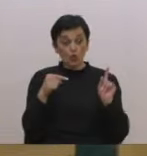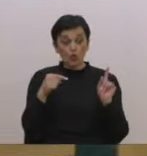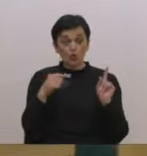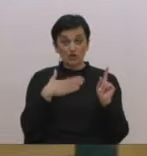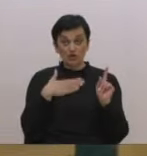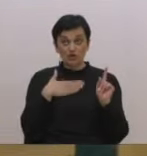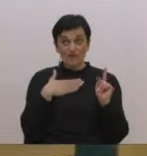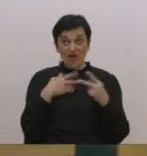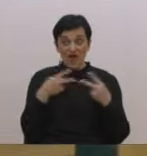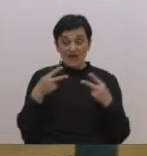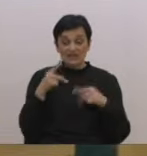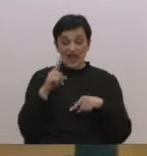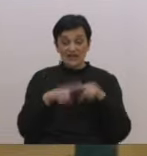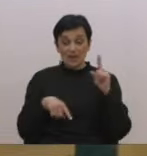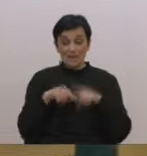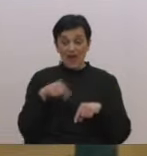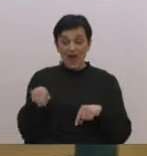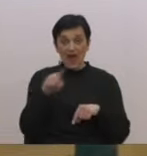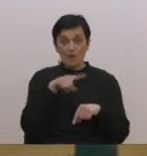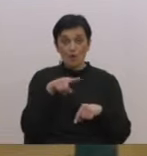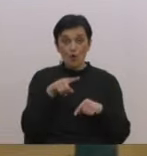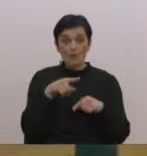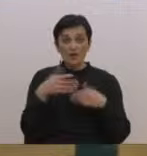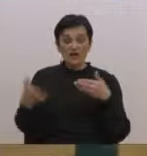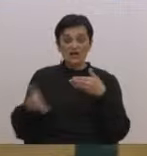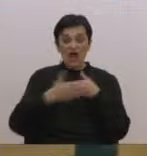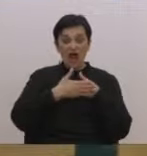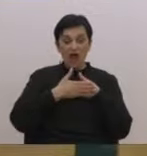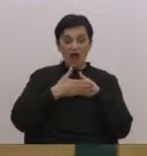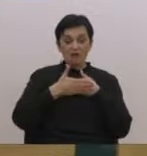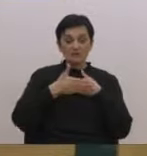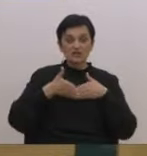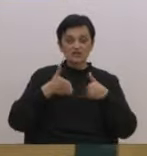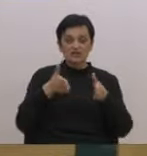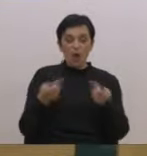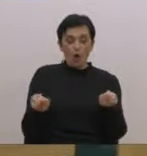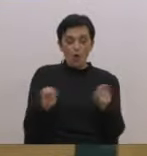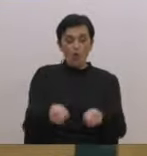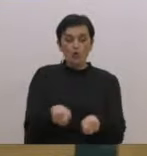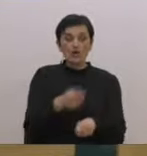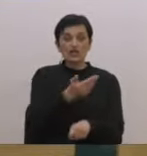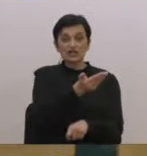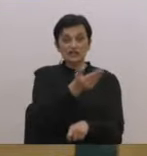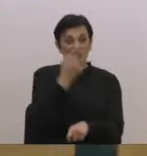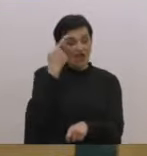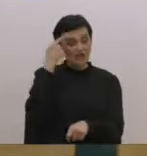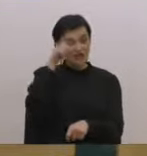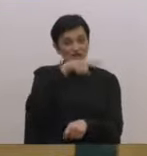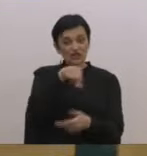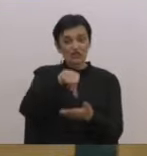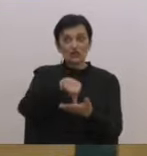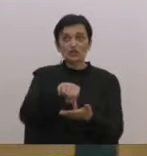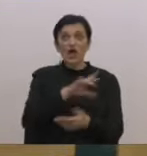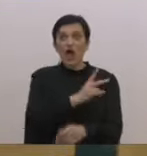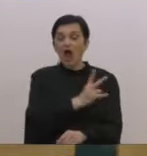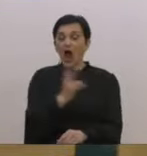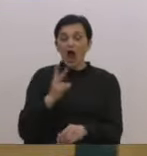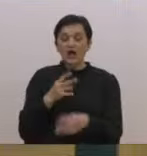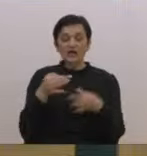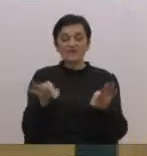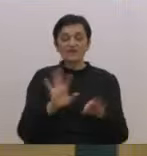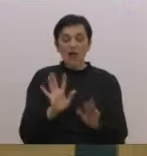ჩვენს თანამემამულეებს უკეტავთ კარებს და უკეტავთ გზას. თქვენ გამოდიოდით ინიციატივებით, რომ არავინ აღარ